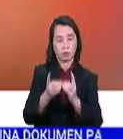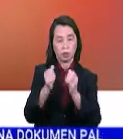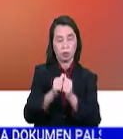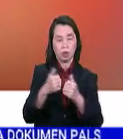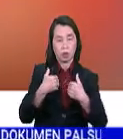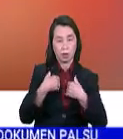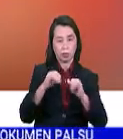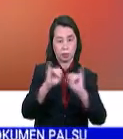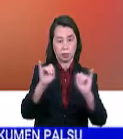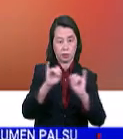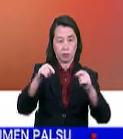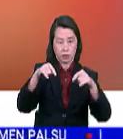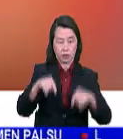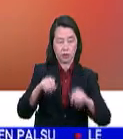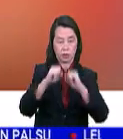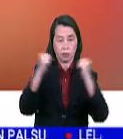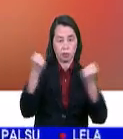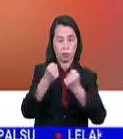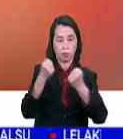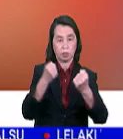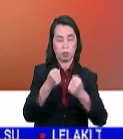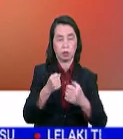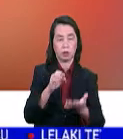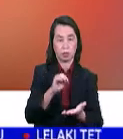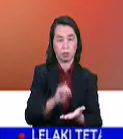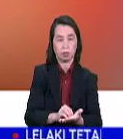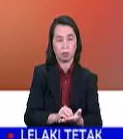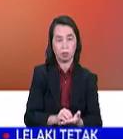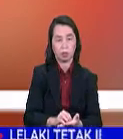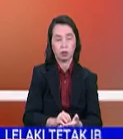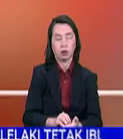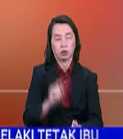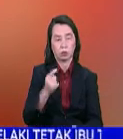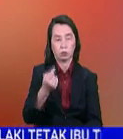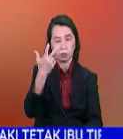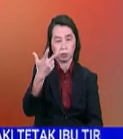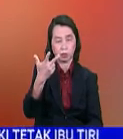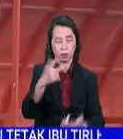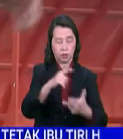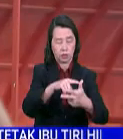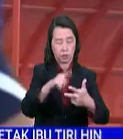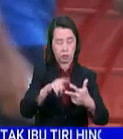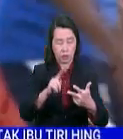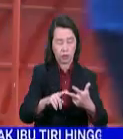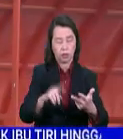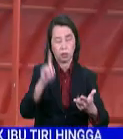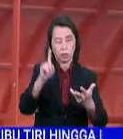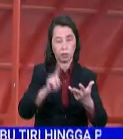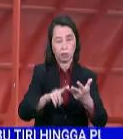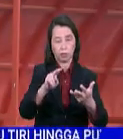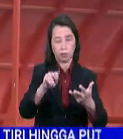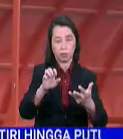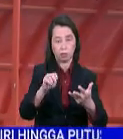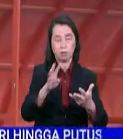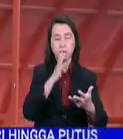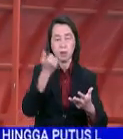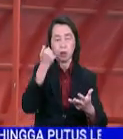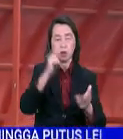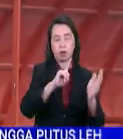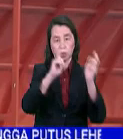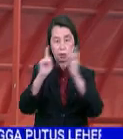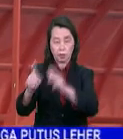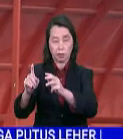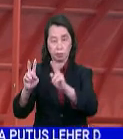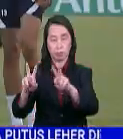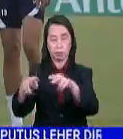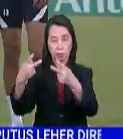akan berlangsung pada isneini di stadium nasional morodok Techno hanya tiga juara kumpulan dan 10 Juara terbaik akan marah ke